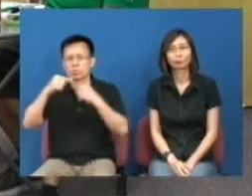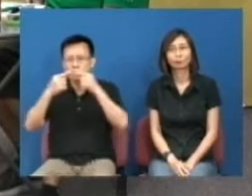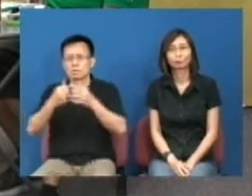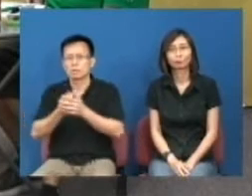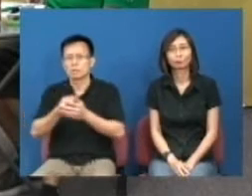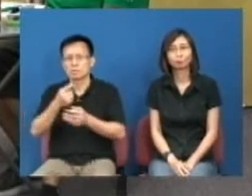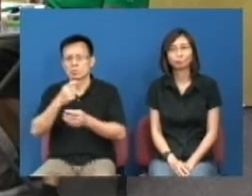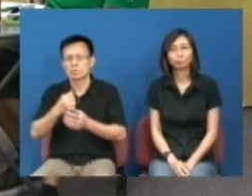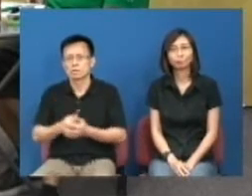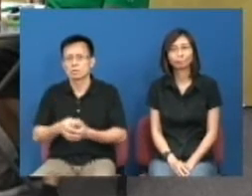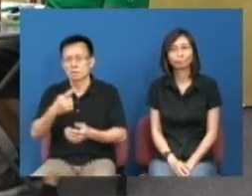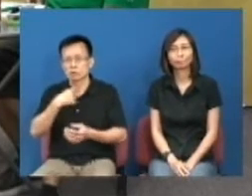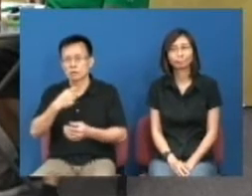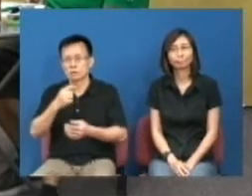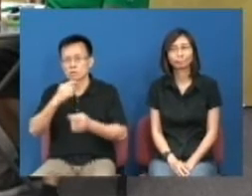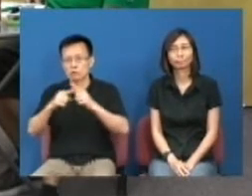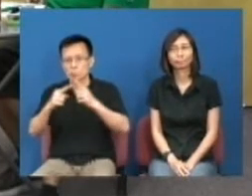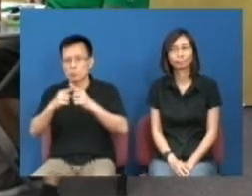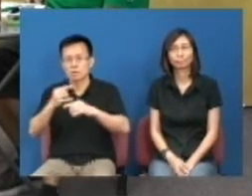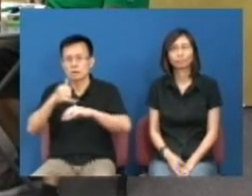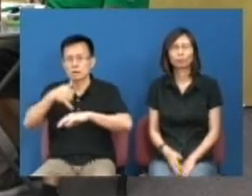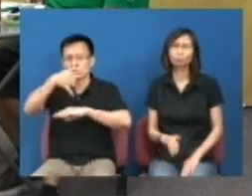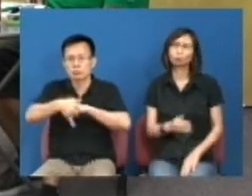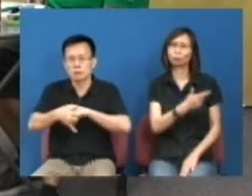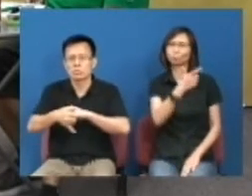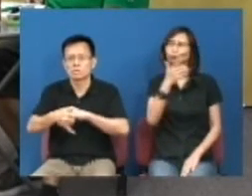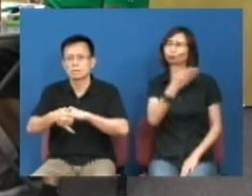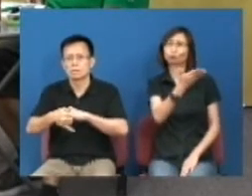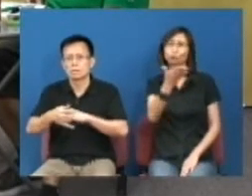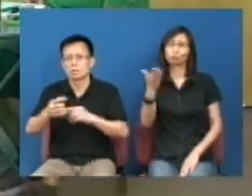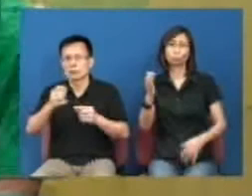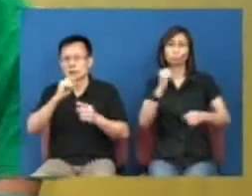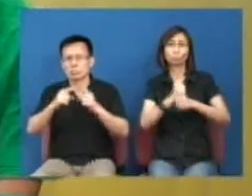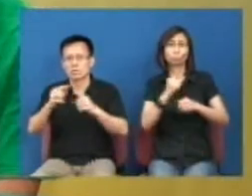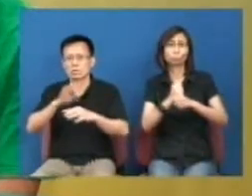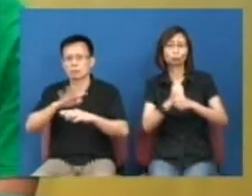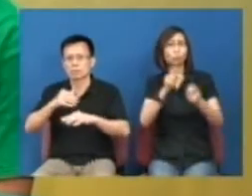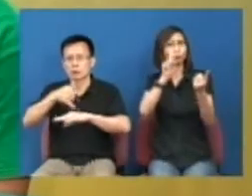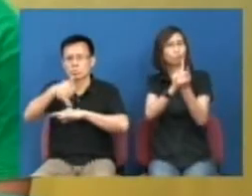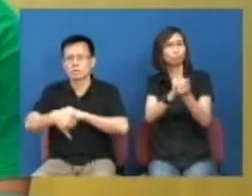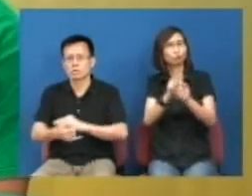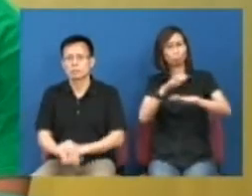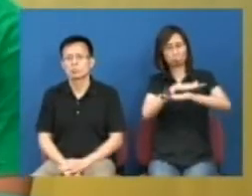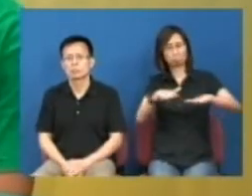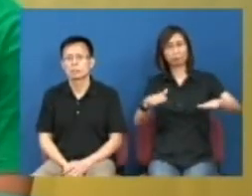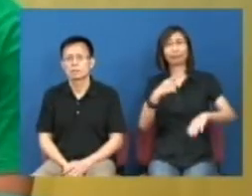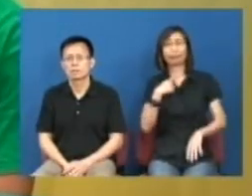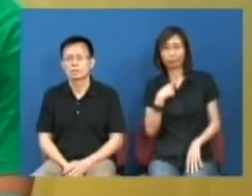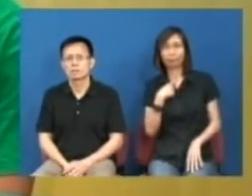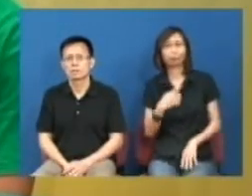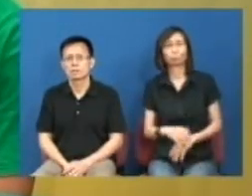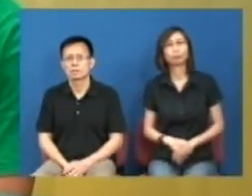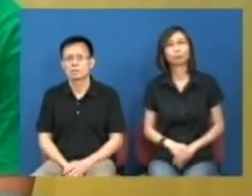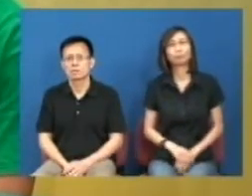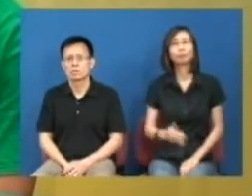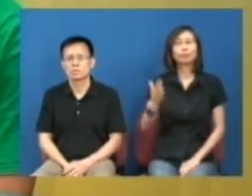台，有啲人就唔使落台。 乜唔係大家做錯同一樣嘢都應該相同嘅對待咧？簡單嚟講，咁當